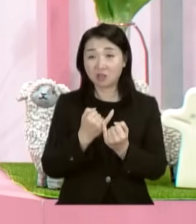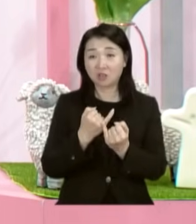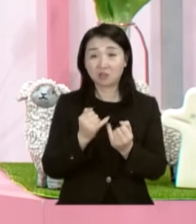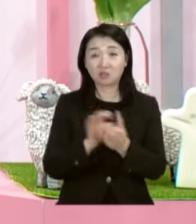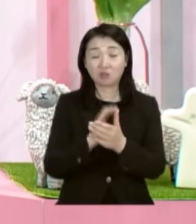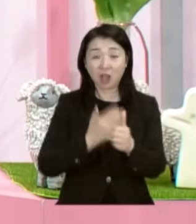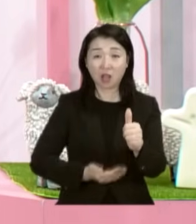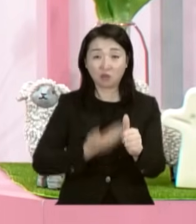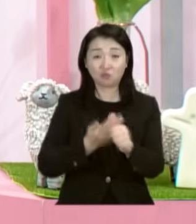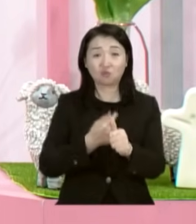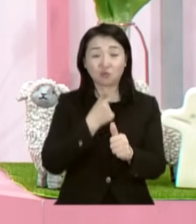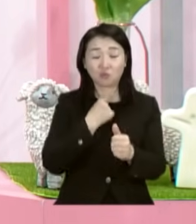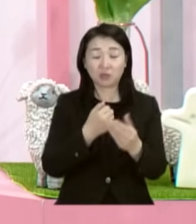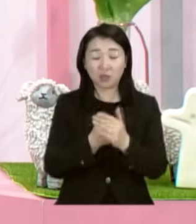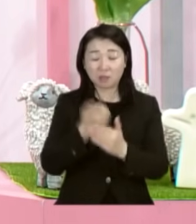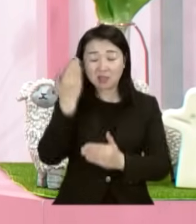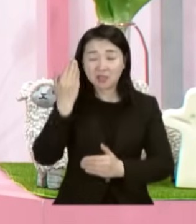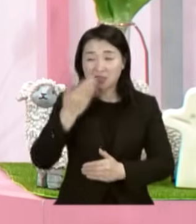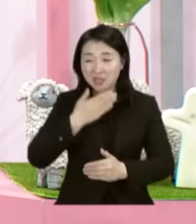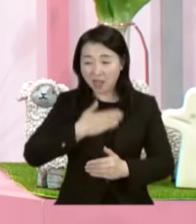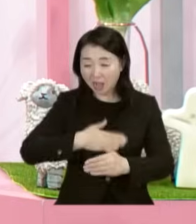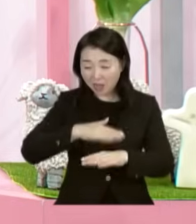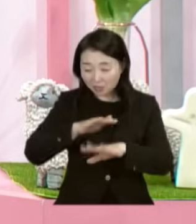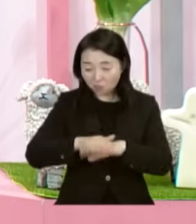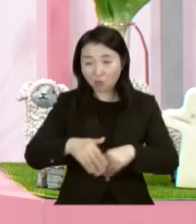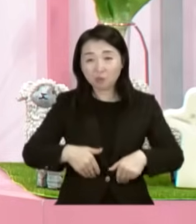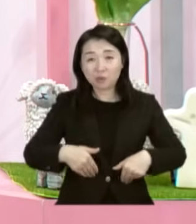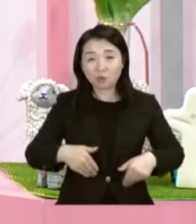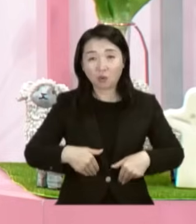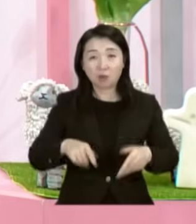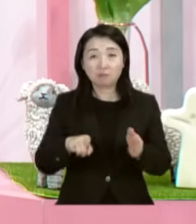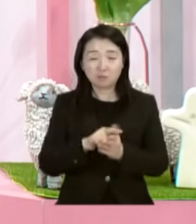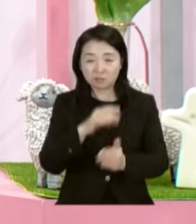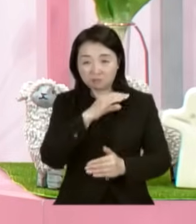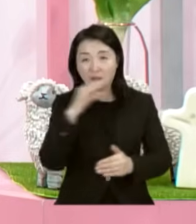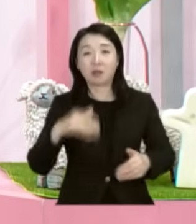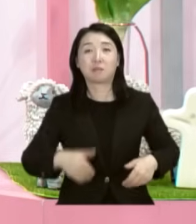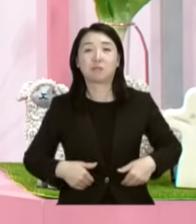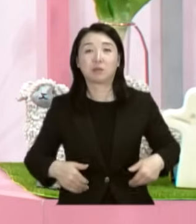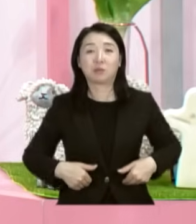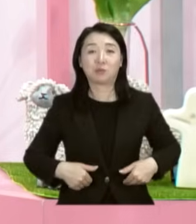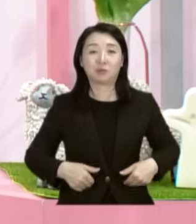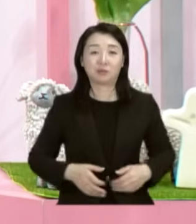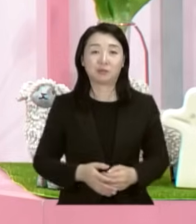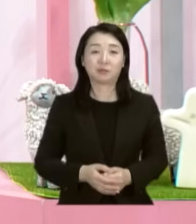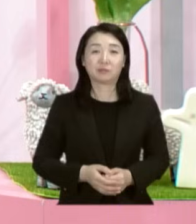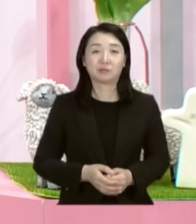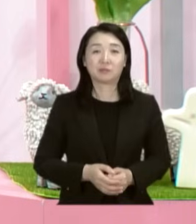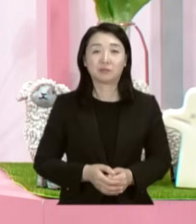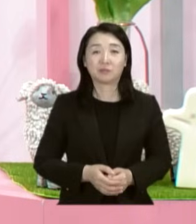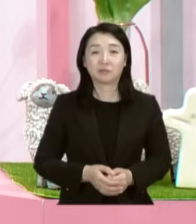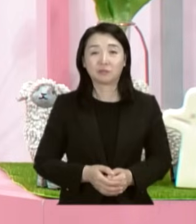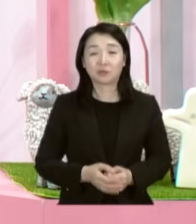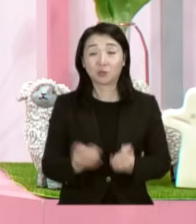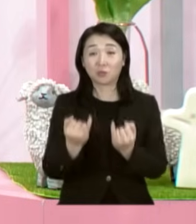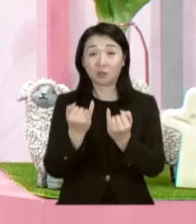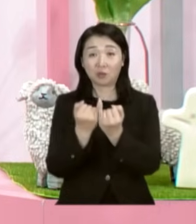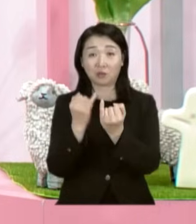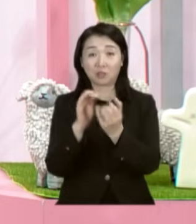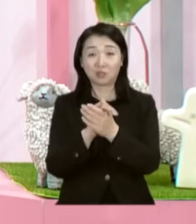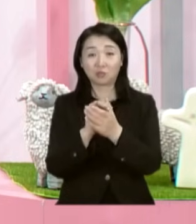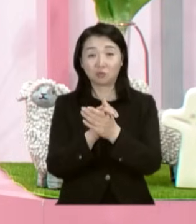위해서라도 내가 좀 말아야 되겠다 알아야 되고 내가 신앙생활을 똑바로 해야 되겠구나 거기에서 한번 했고 그리고